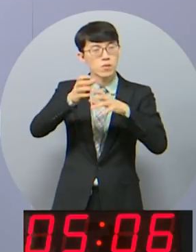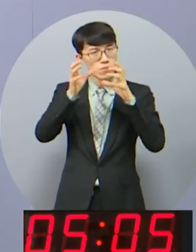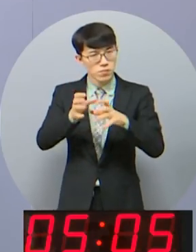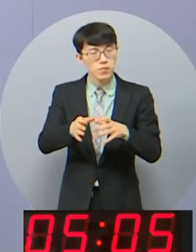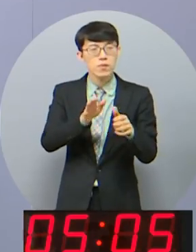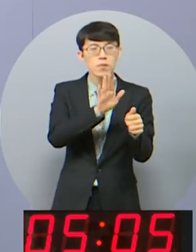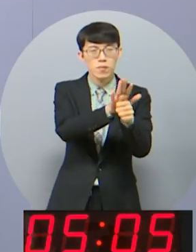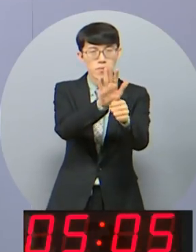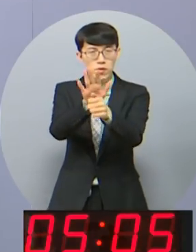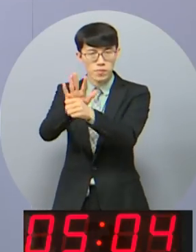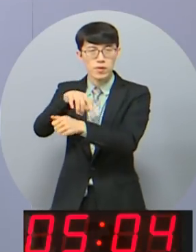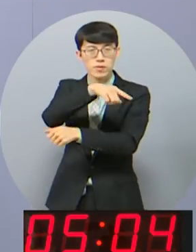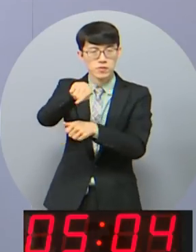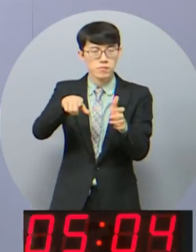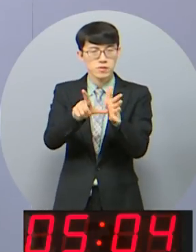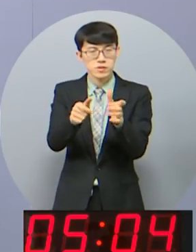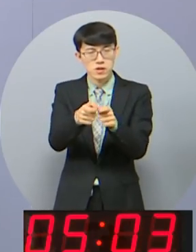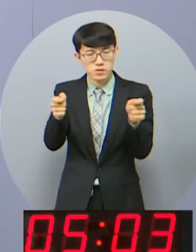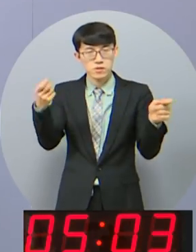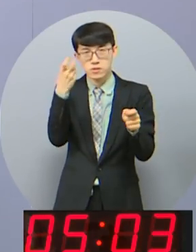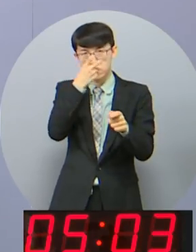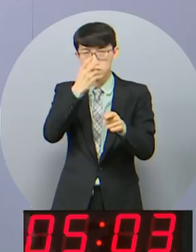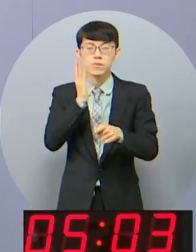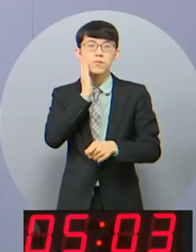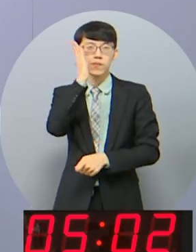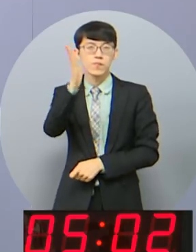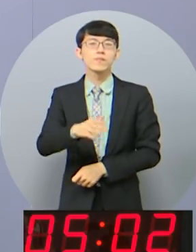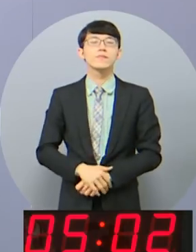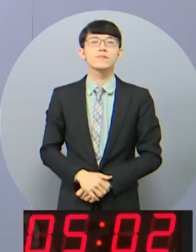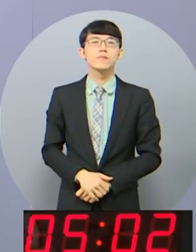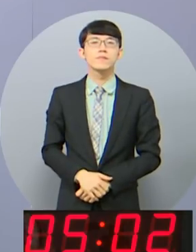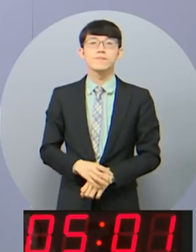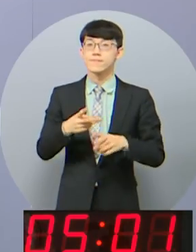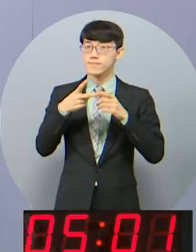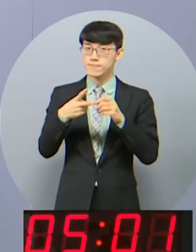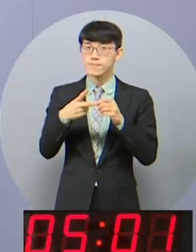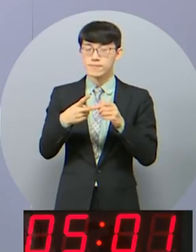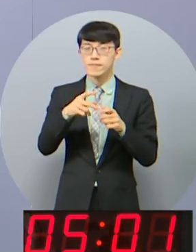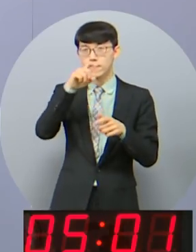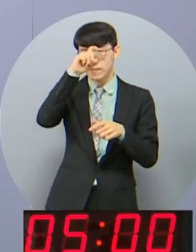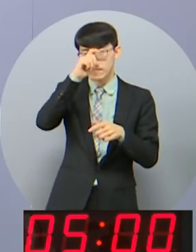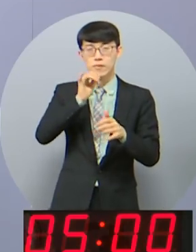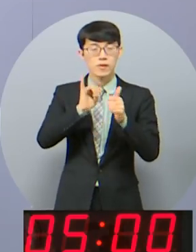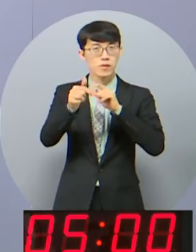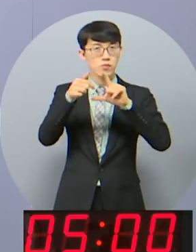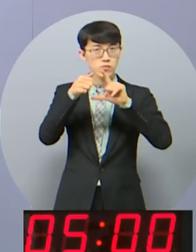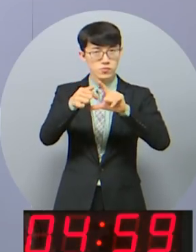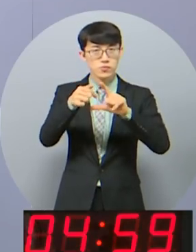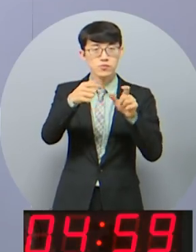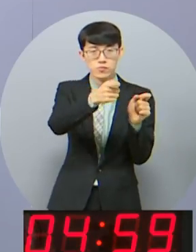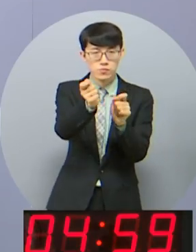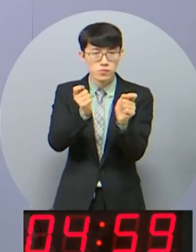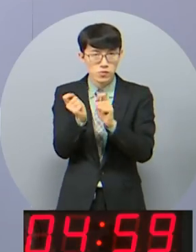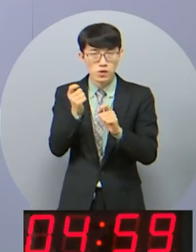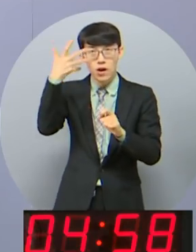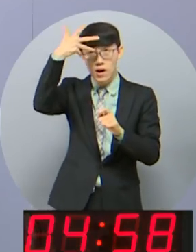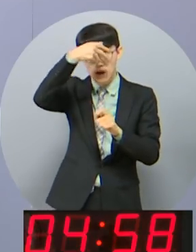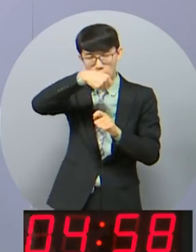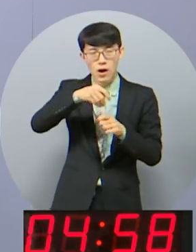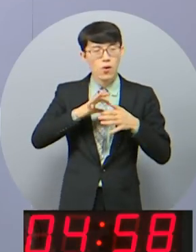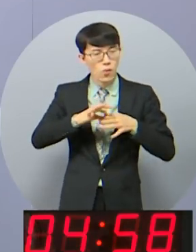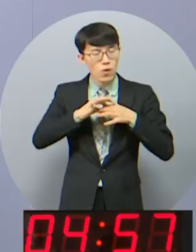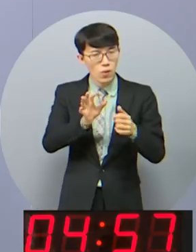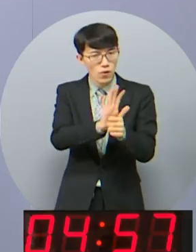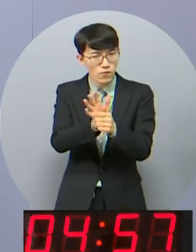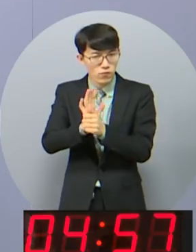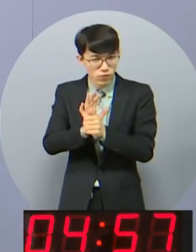顾的路走得更顺遂。第二，推动普及社区高龄关怀服务网，结合